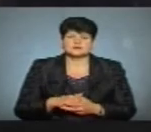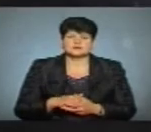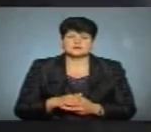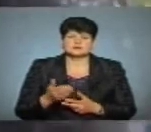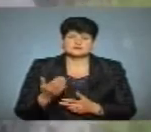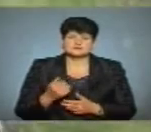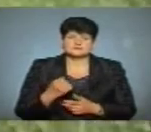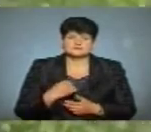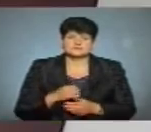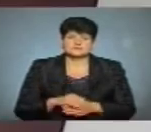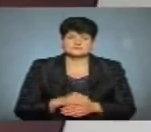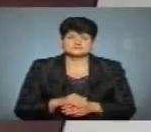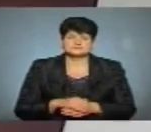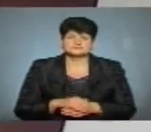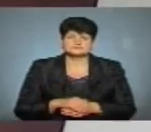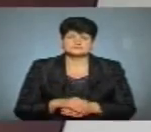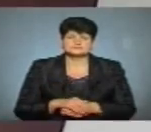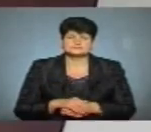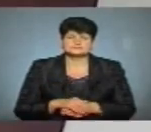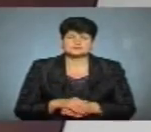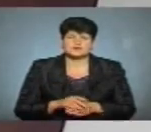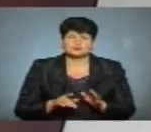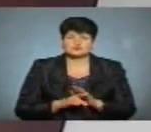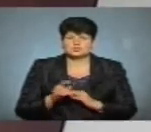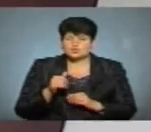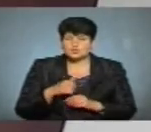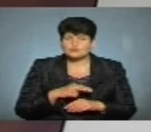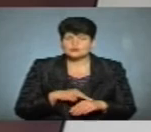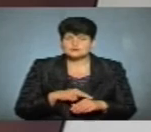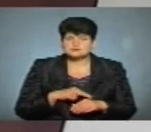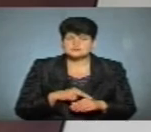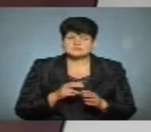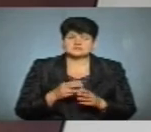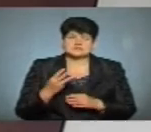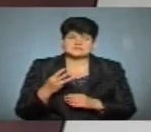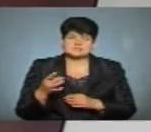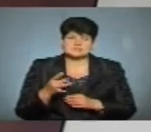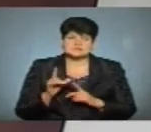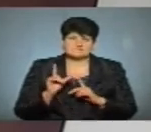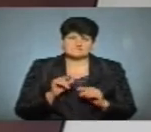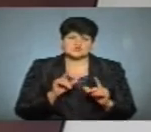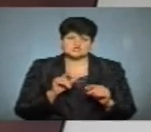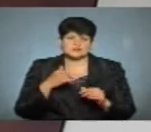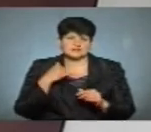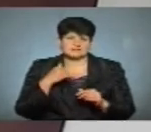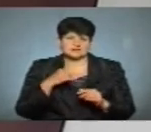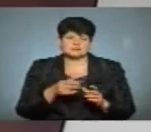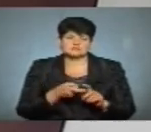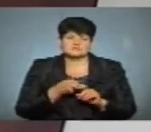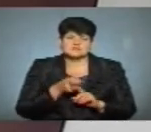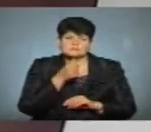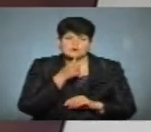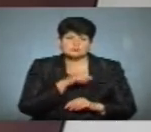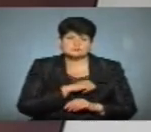ходи. Дякую, ти молодець. З початку року патрульні поліцейські понад 30 разів виїжджали на виклики, пов'язані зі